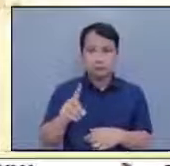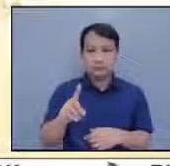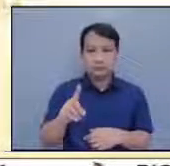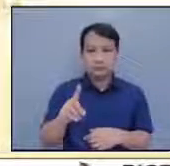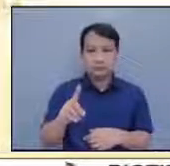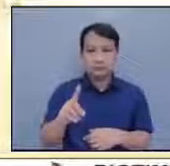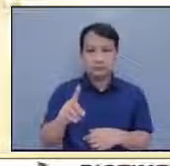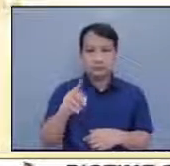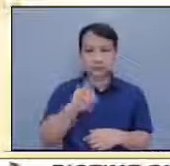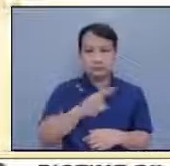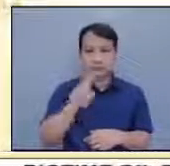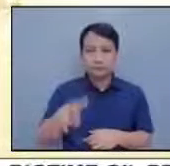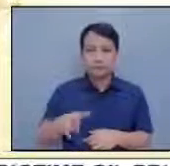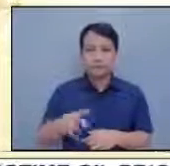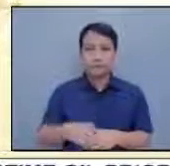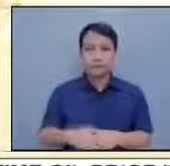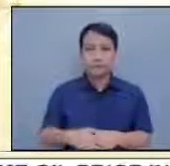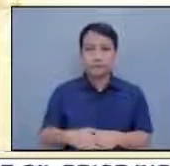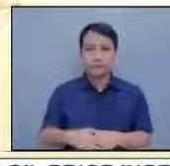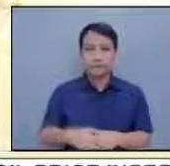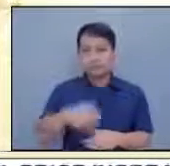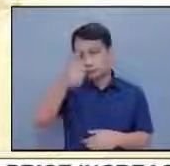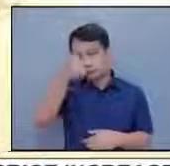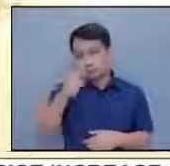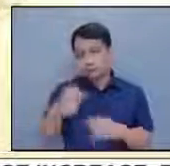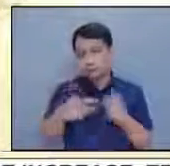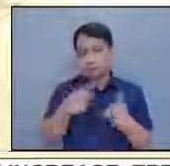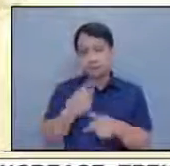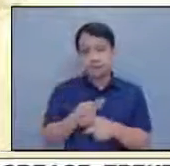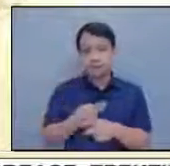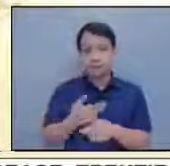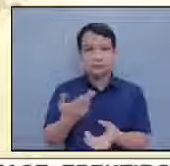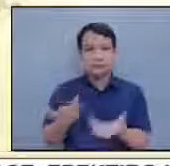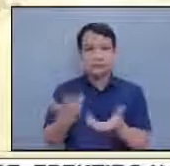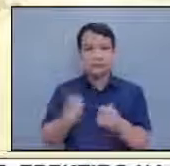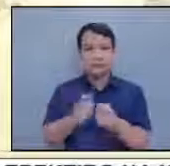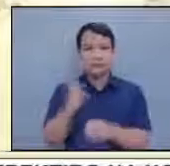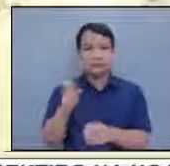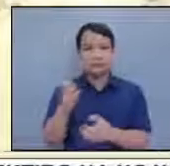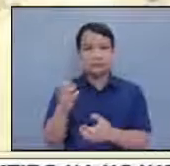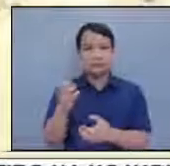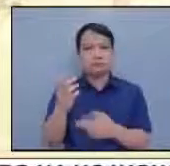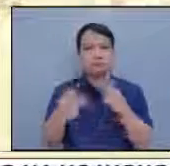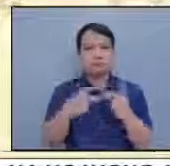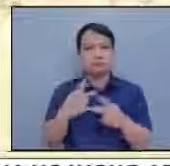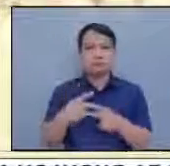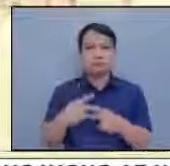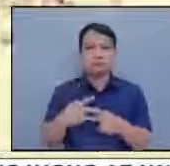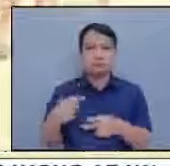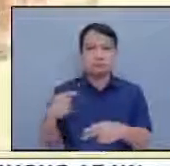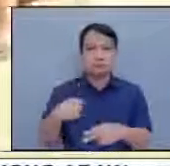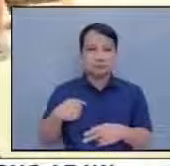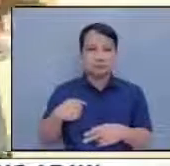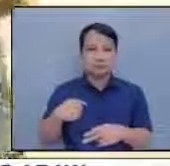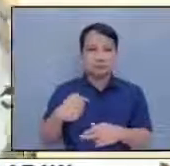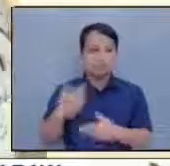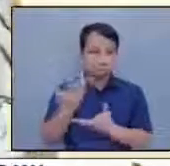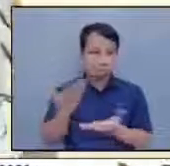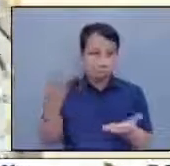Valenzuela City. Remember, don't be rude, be kind. And you can never go wrong with kindness. This again, your